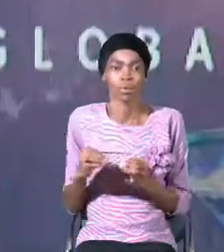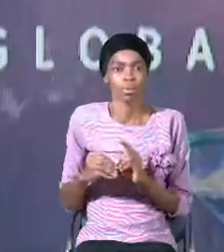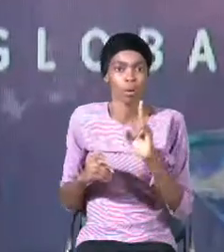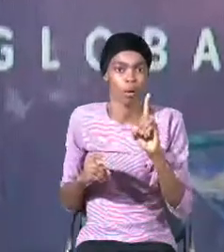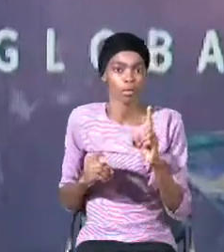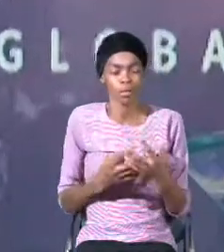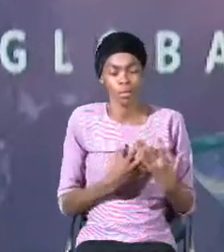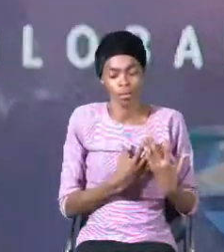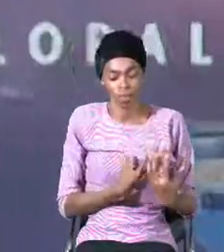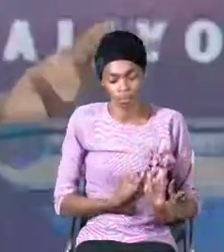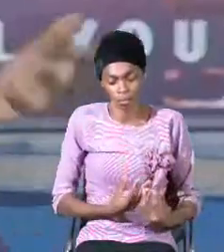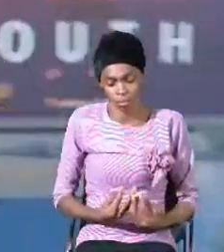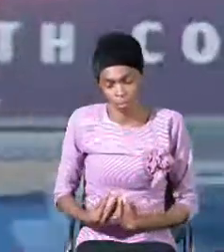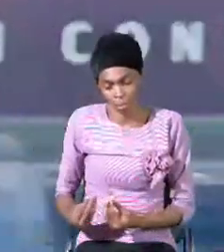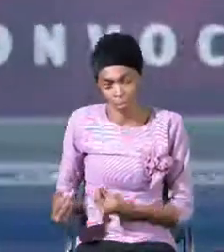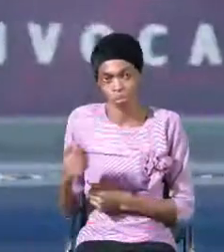te font.